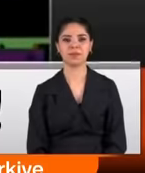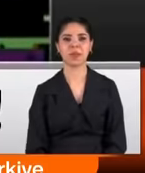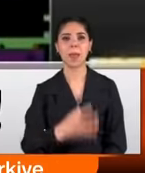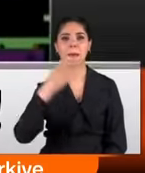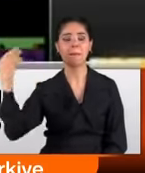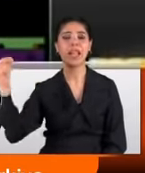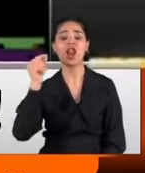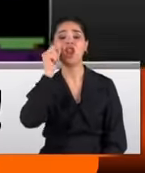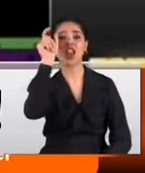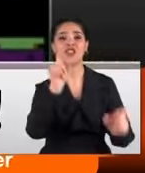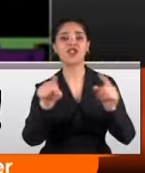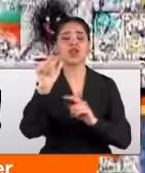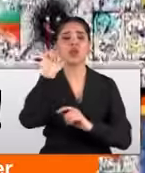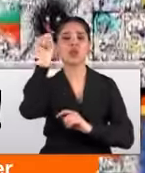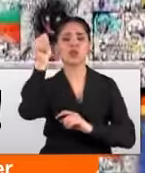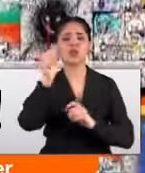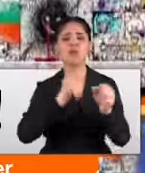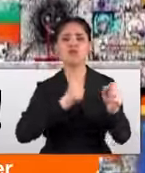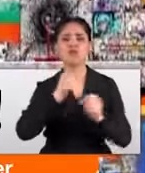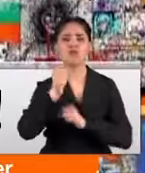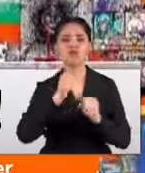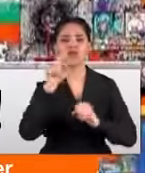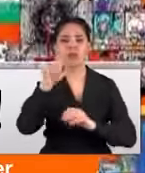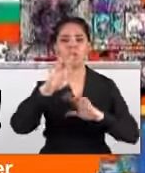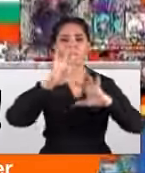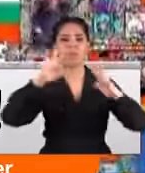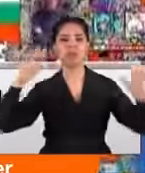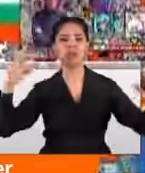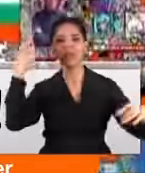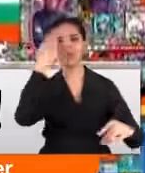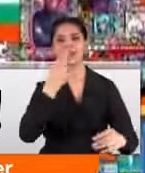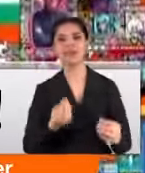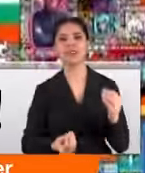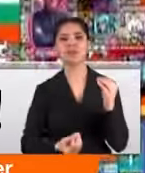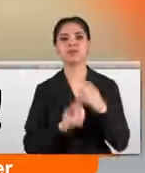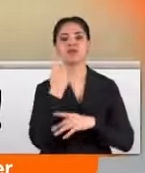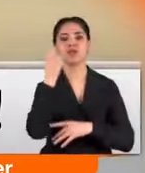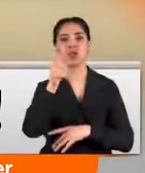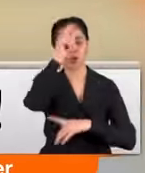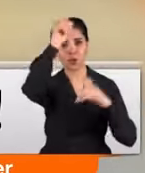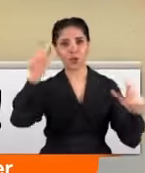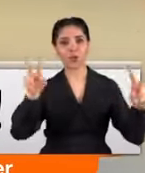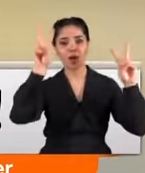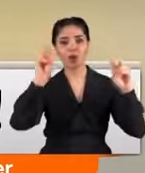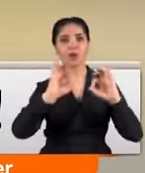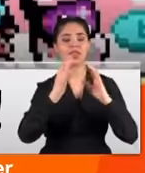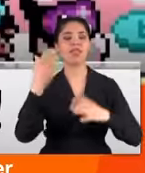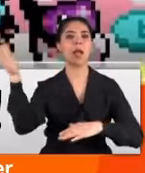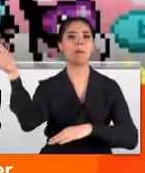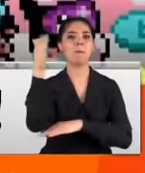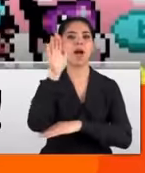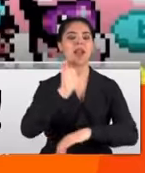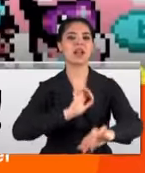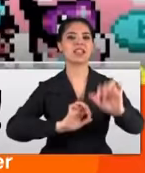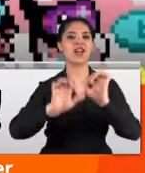Milyonlarca kullanıcı günlerce uğraştı. Ortaya göz kamaştırıcı bir eser çıktı. Türkiye'nin gündemi ise bayrak savunmasıydı.